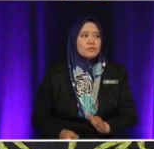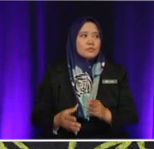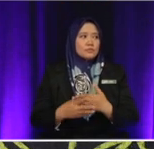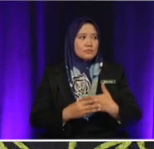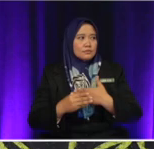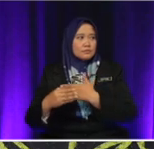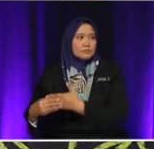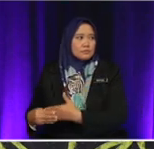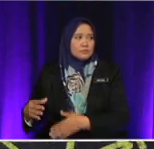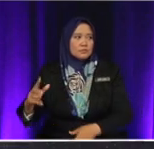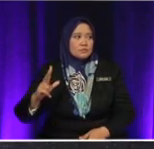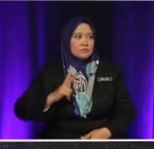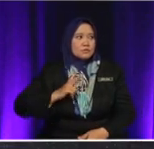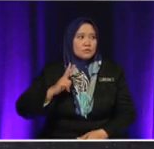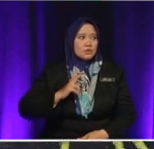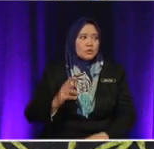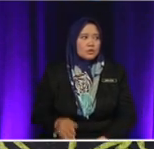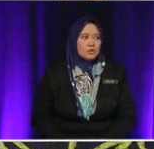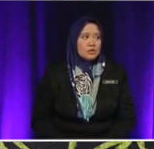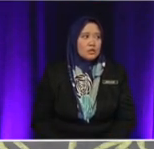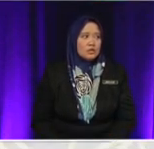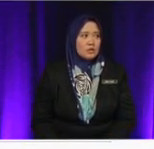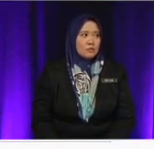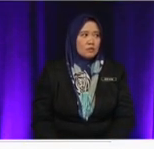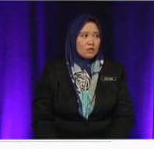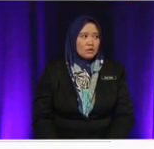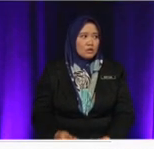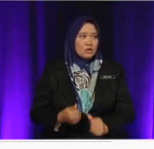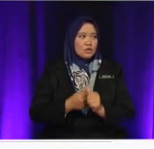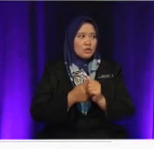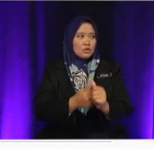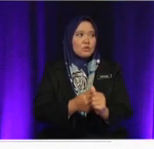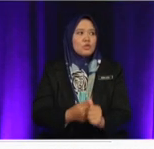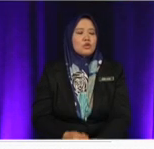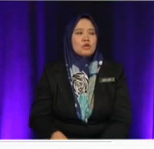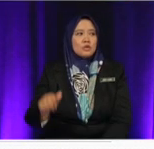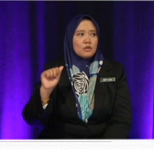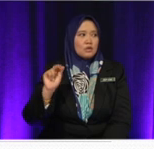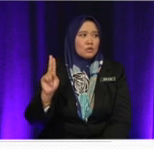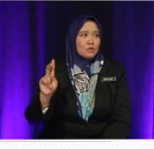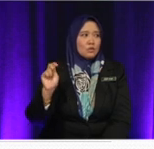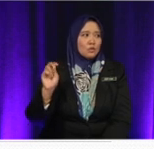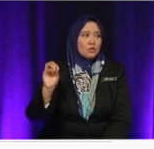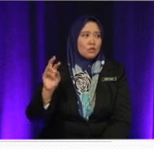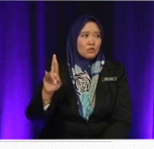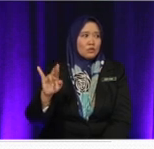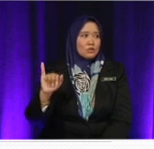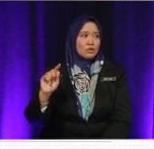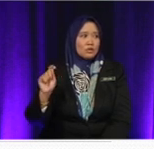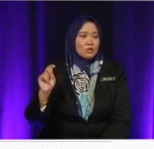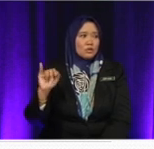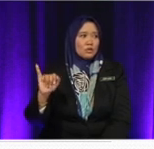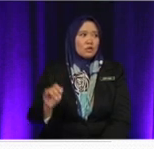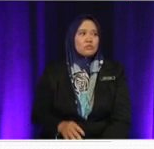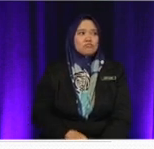organisasi. Kalau tidak formal, dia hanya berkongsi peranan dalam ahli kumpulan kerjanya sahaja. Lepas